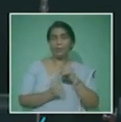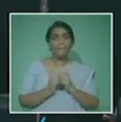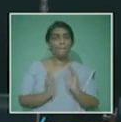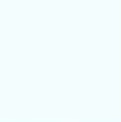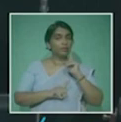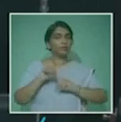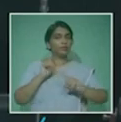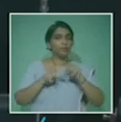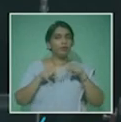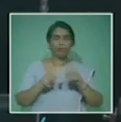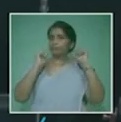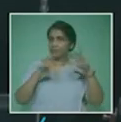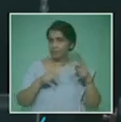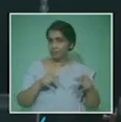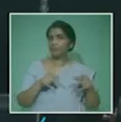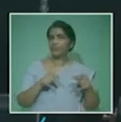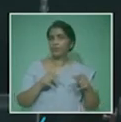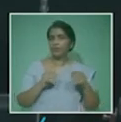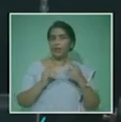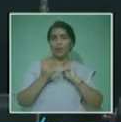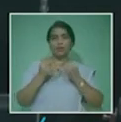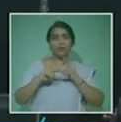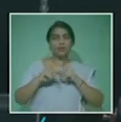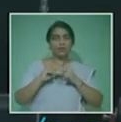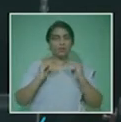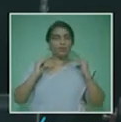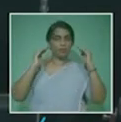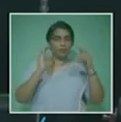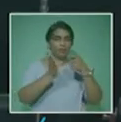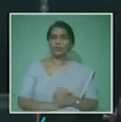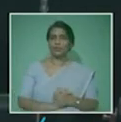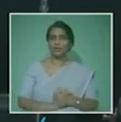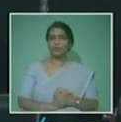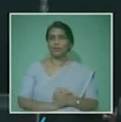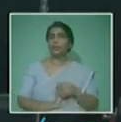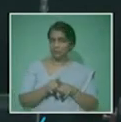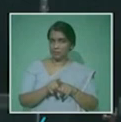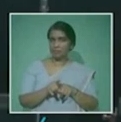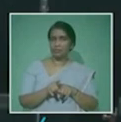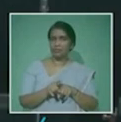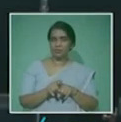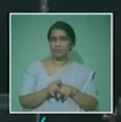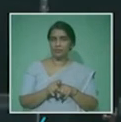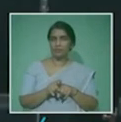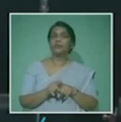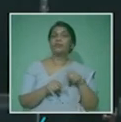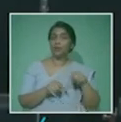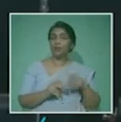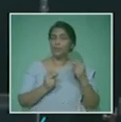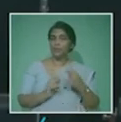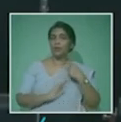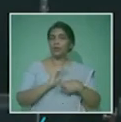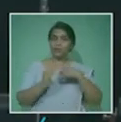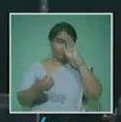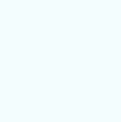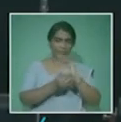මේ සාකච්ඡා අද සාර්ථක වෙලා ස්ටාෆ් ලෙවල් ඇග්‍රීමන්ට් එකට එන්න අපිට හැකියාව ලැබිලා තියෙනවා ඒ අතරතුරදී වහාම මේ රටේ ජනතාව